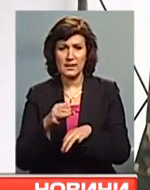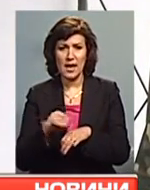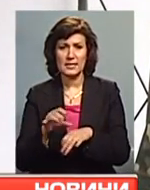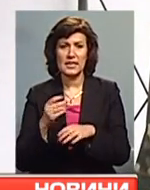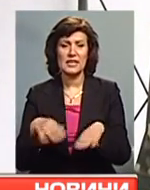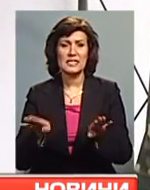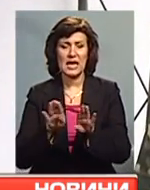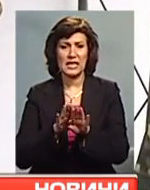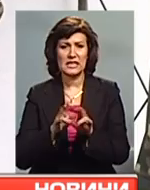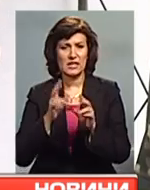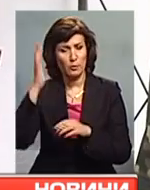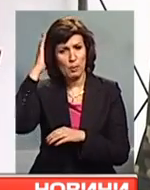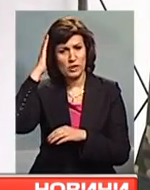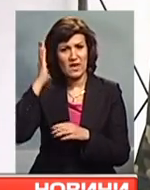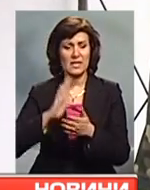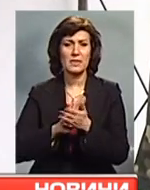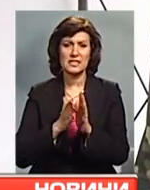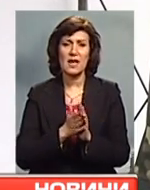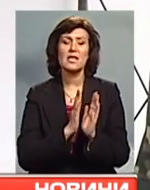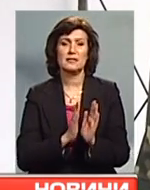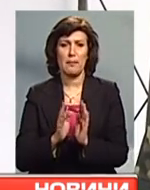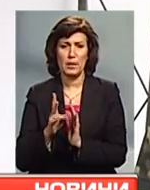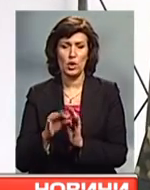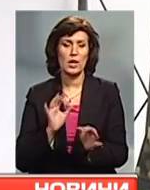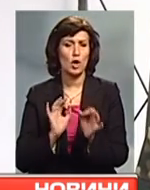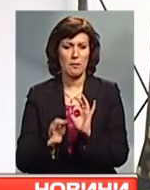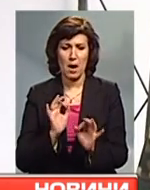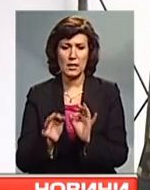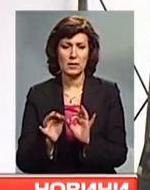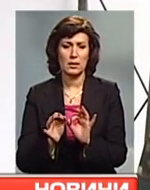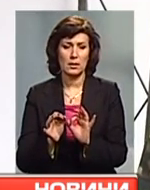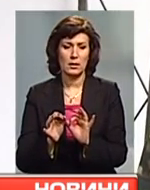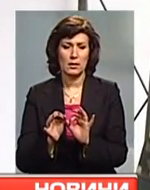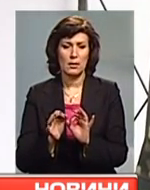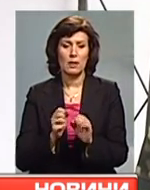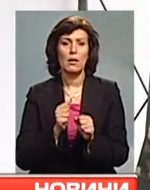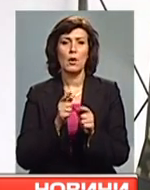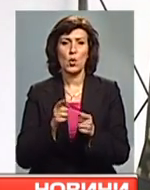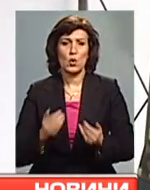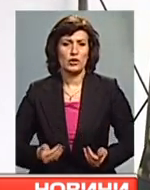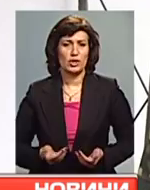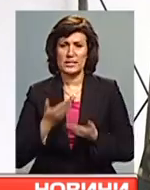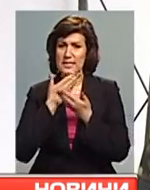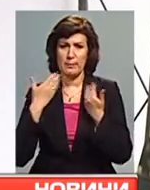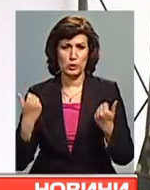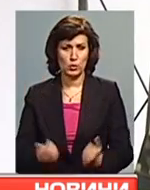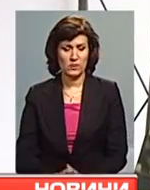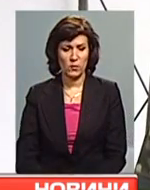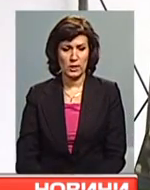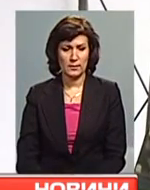И закрытые черепно-мозговые травмы, состояние их стабильное, нормальное, в общем-то, угроза жизни у них не